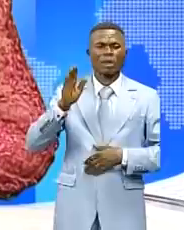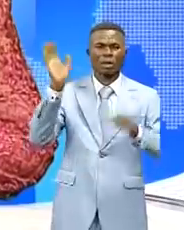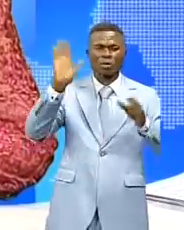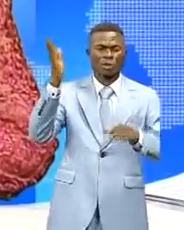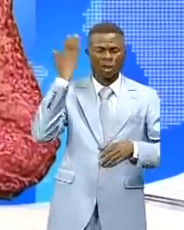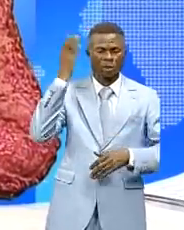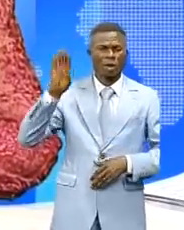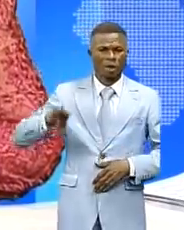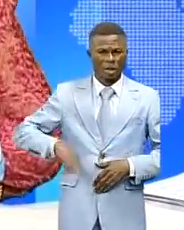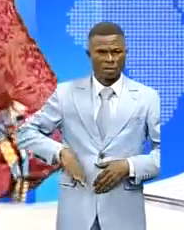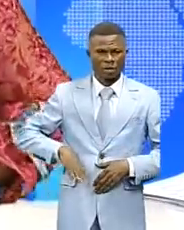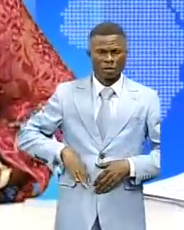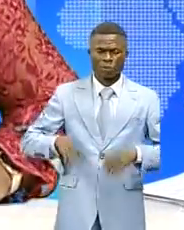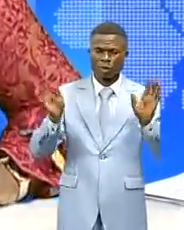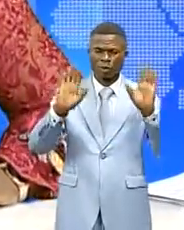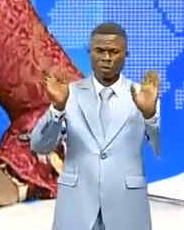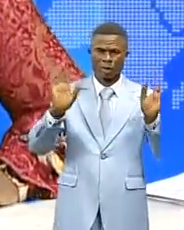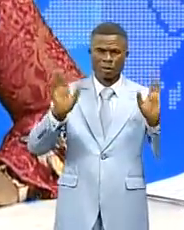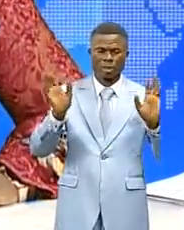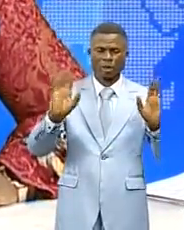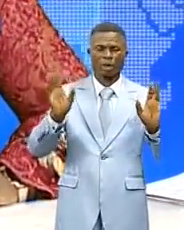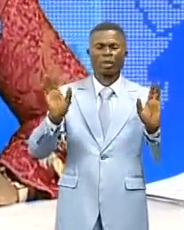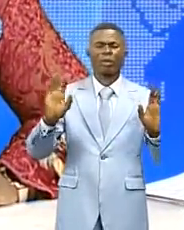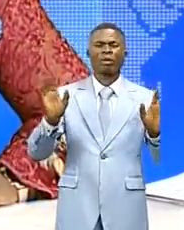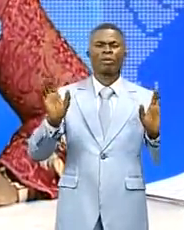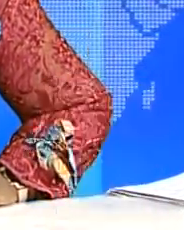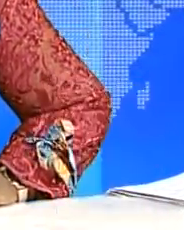sur la même chaîne qui vaut tout le programme sur la sommation de m'avoir